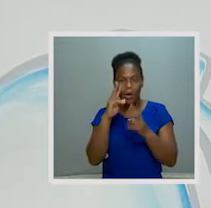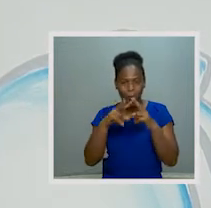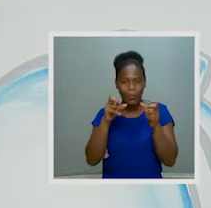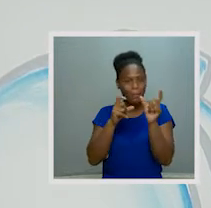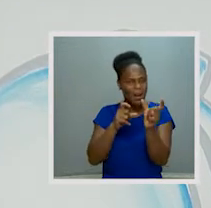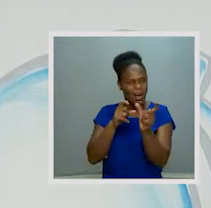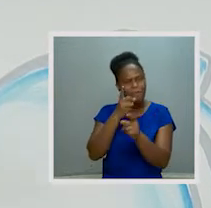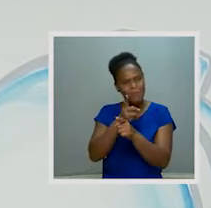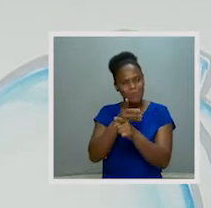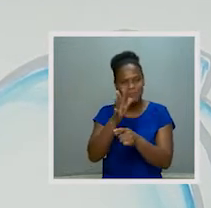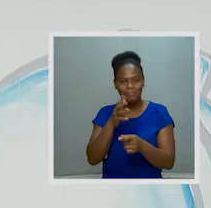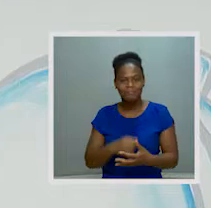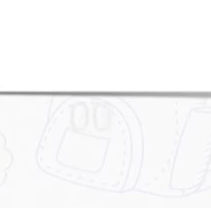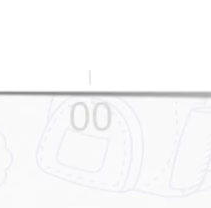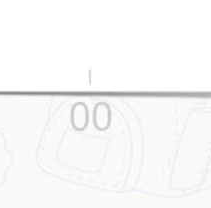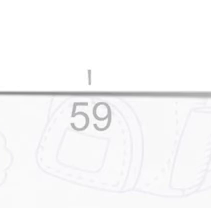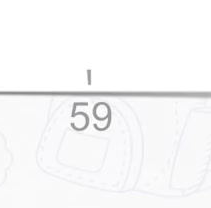à trouver ces mots.